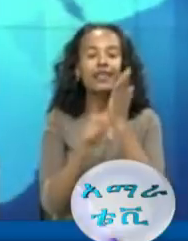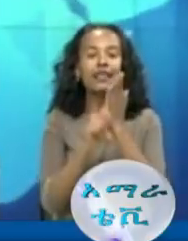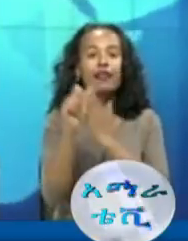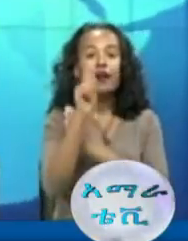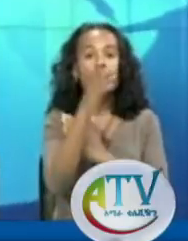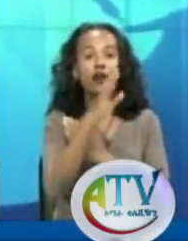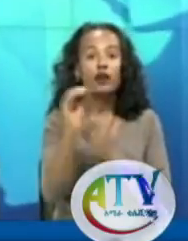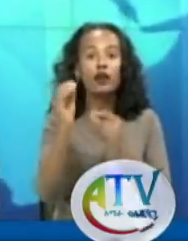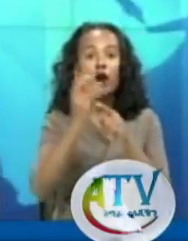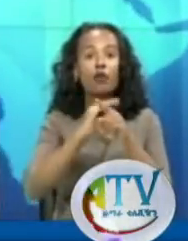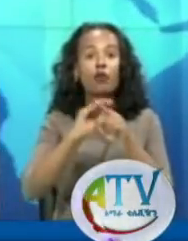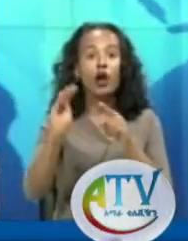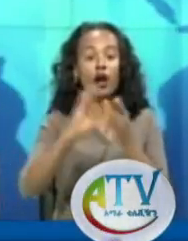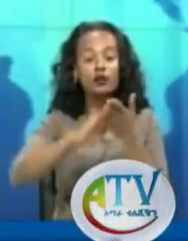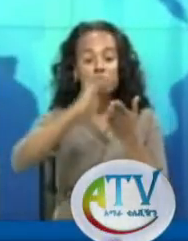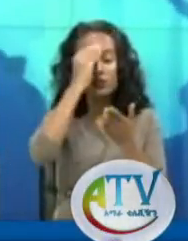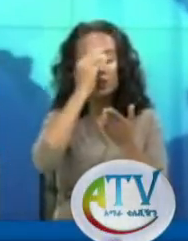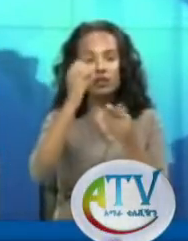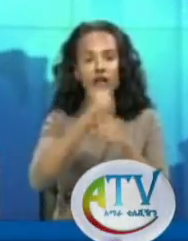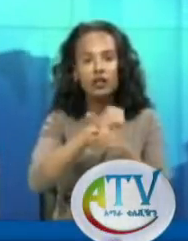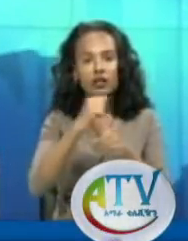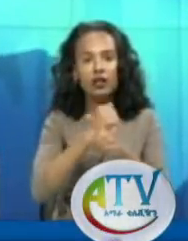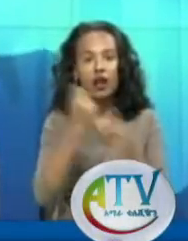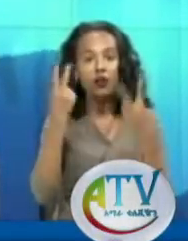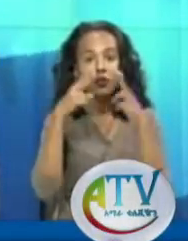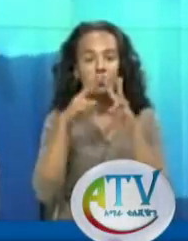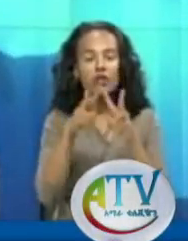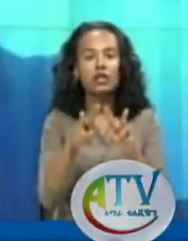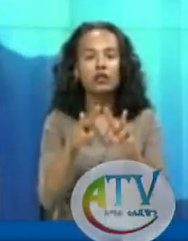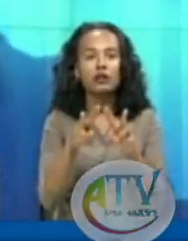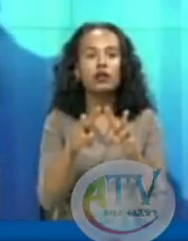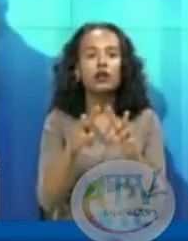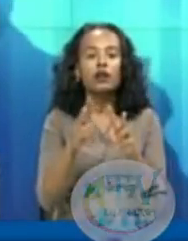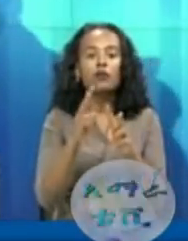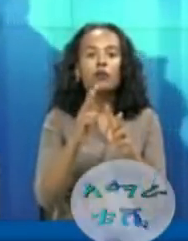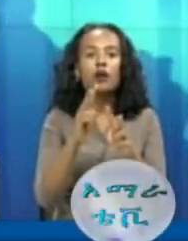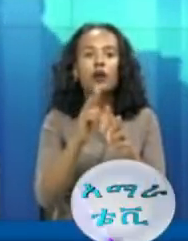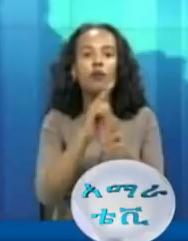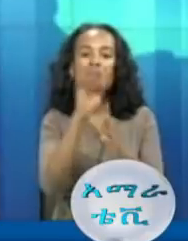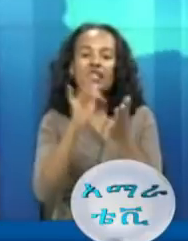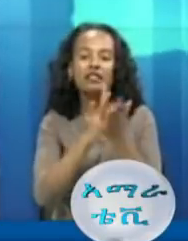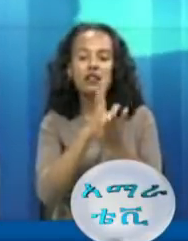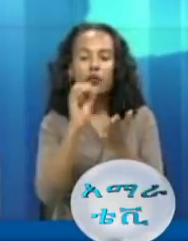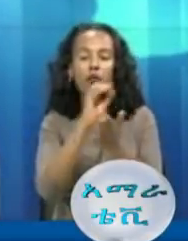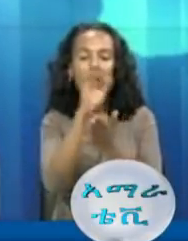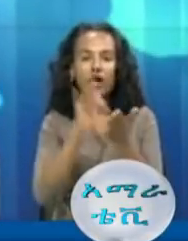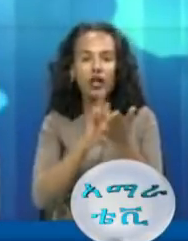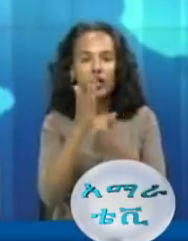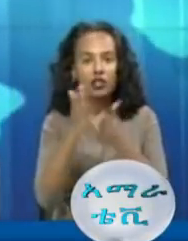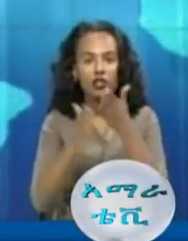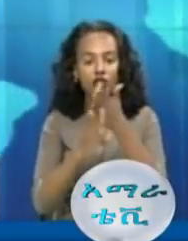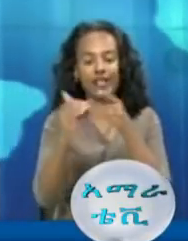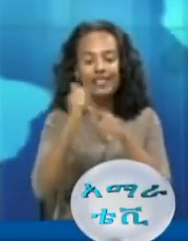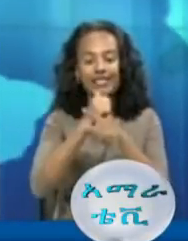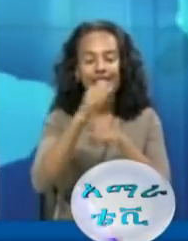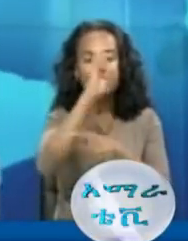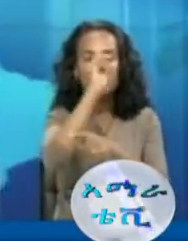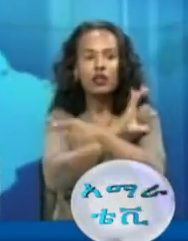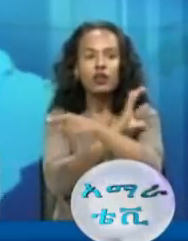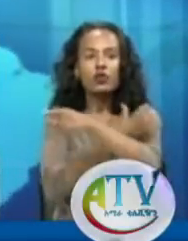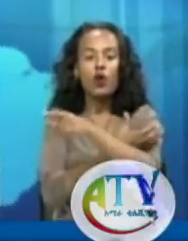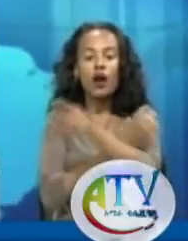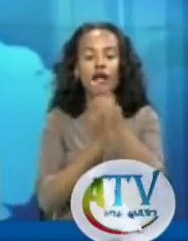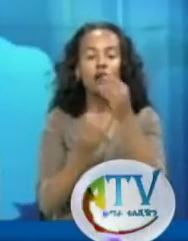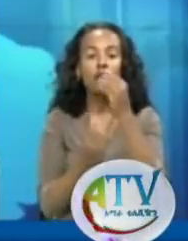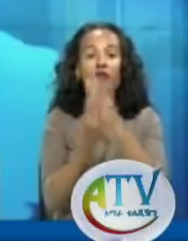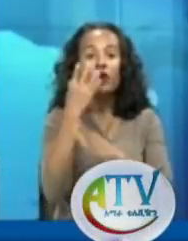የቴክኒክና ሙያ ትምህርትና ስልጠናን በተመለከተ በመለስተኛና በመካከለኛ ደረጃ የሰለጠነ የሰው ኃይል የማፍራት